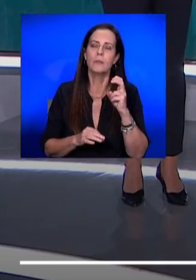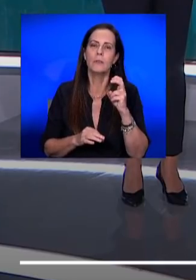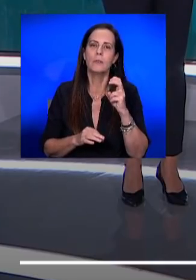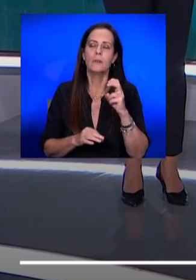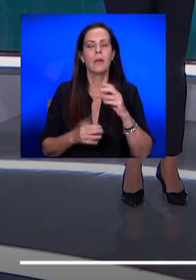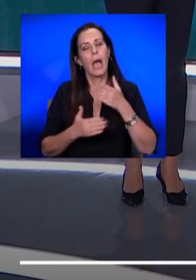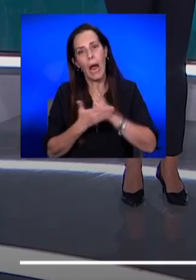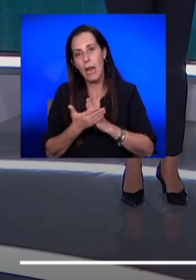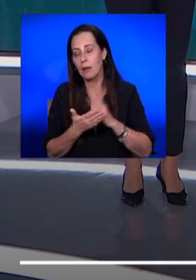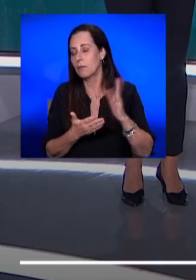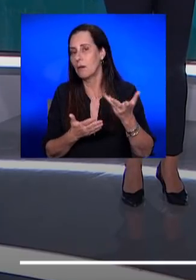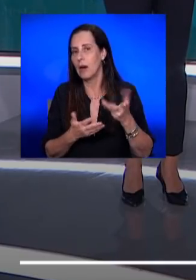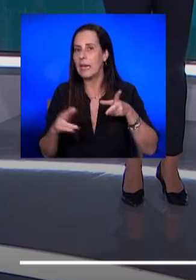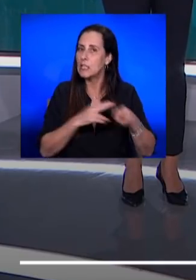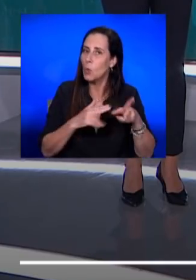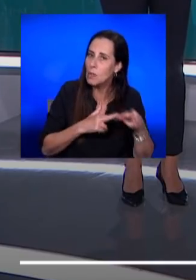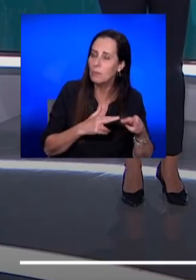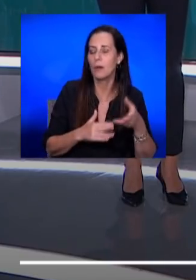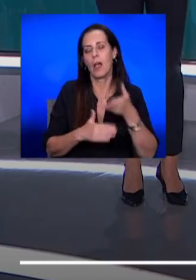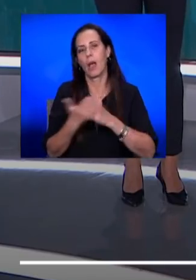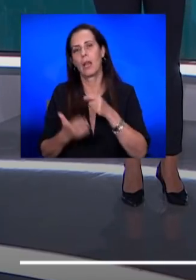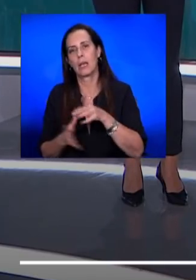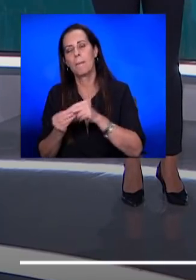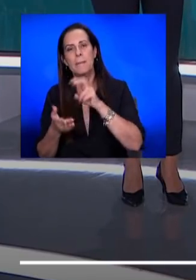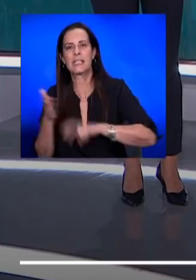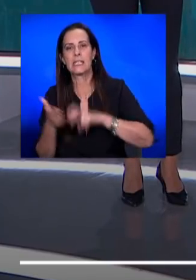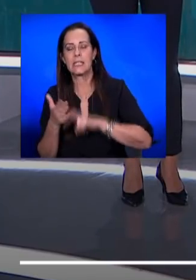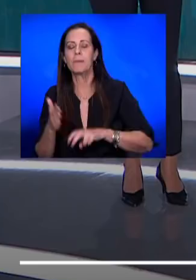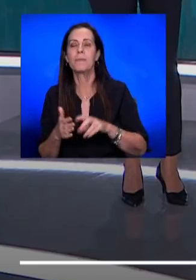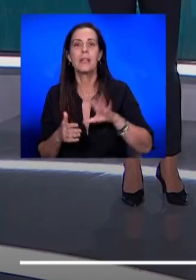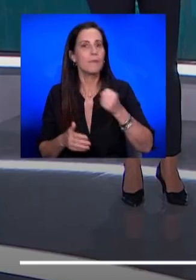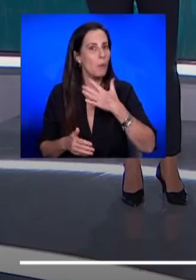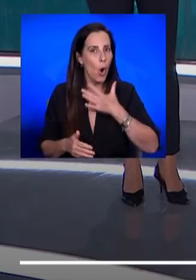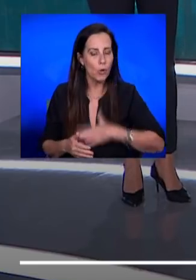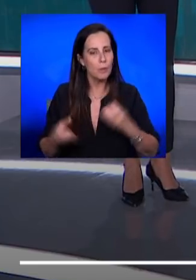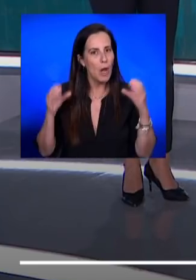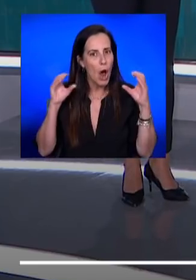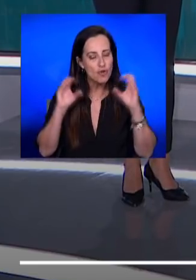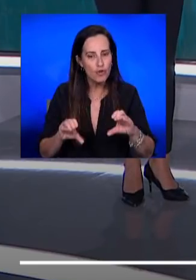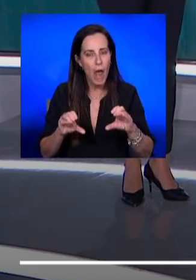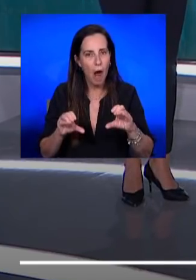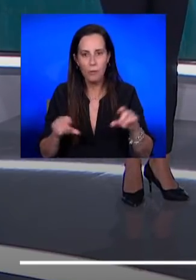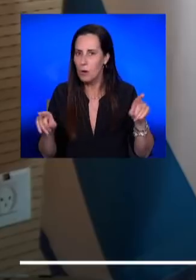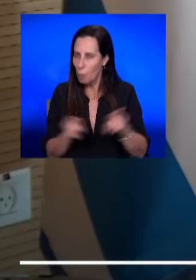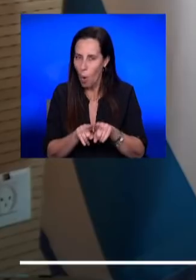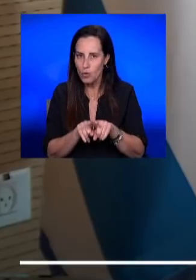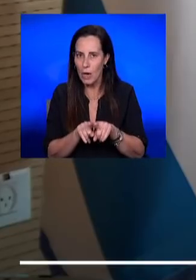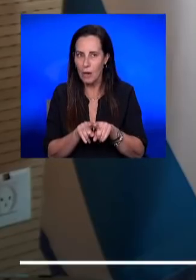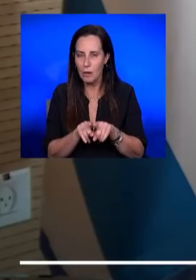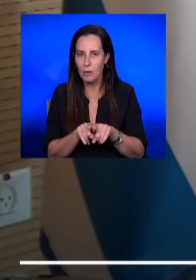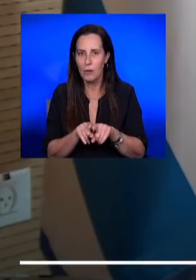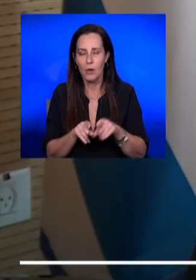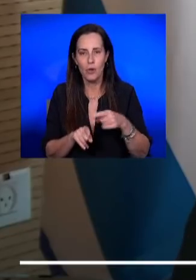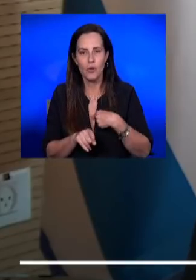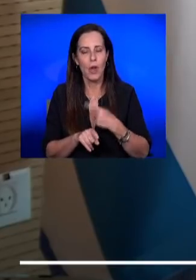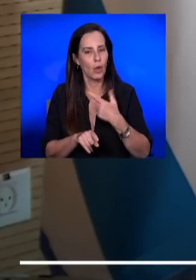וחלק יכול לבוא על ידי קיצוצים, וחלק על ידי מיסים. ואם רוצים להשקיע את אותם השקעות שאנחנו מפנים